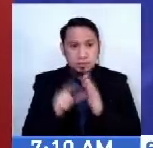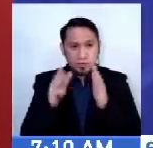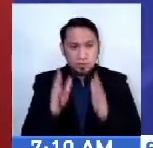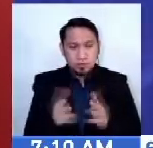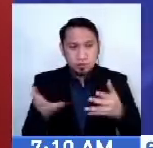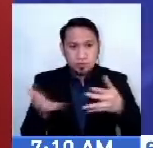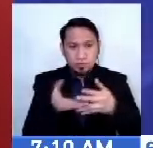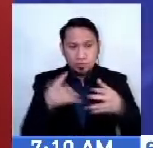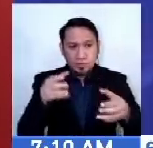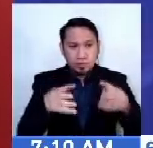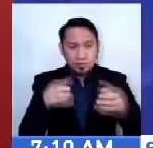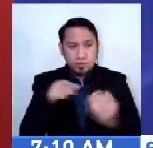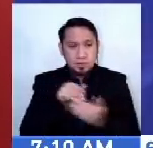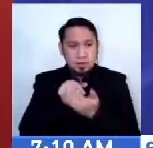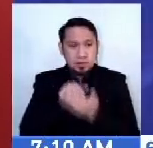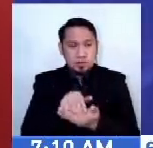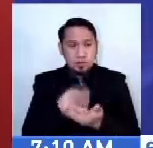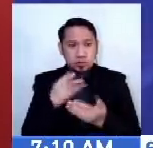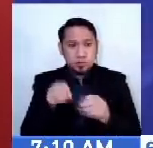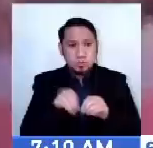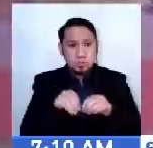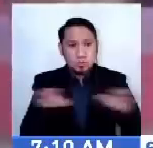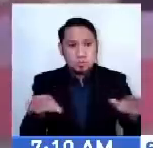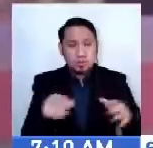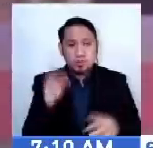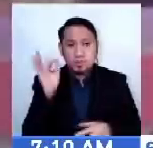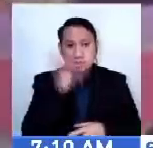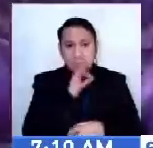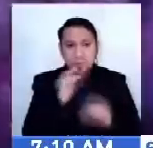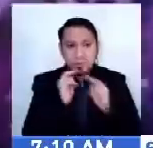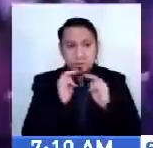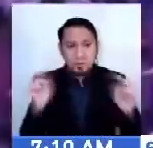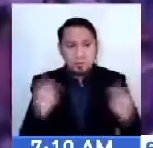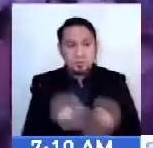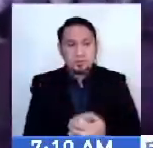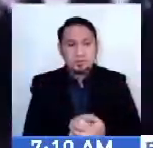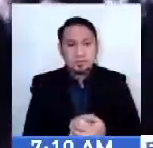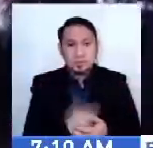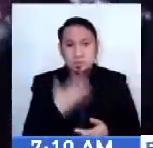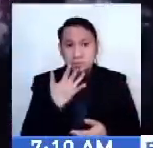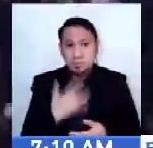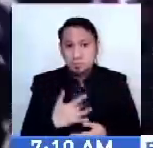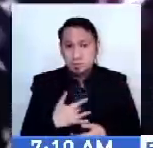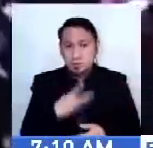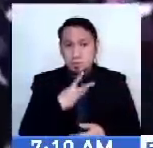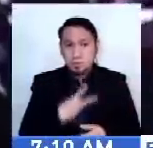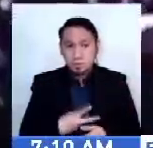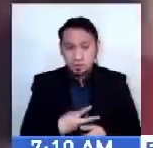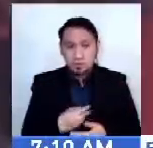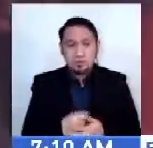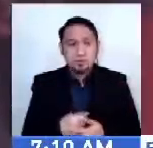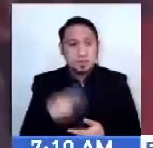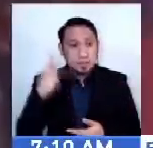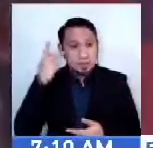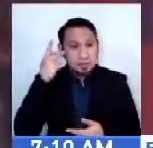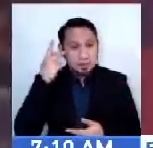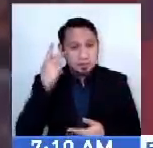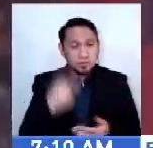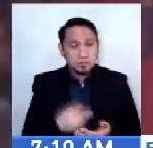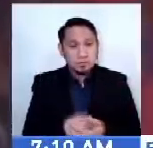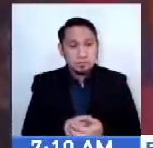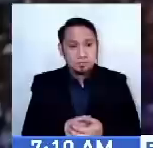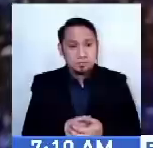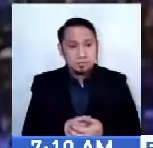kaso laban sa mga nagkalat nito. Ang birthday wish naman ng kanyang running mate na si Senador Kiko Pangilinan kay Robredo,